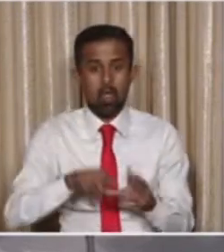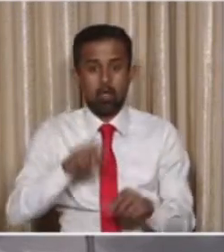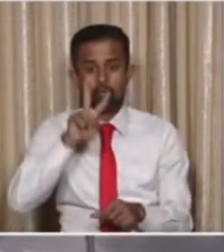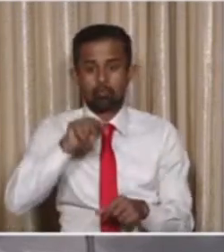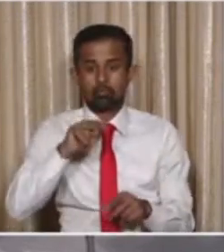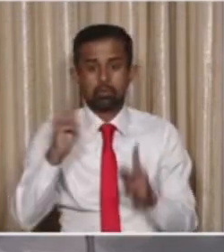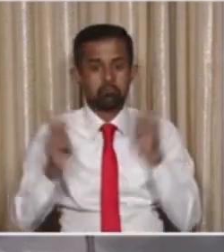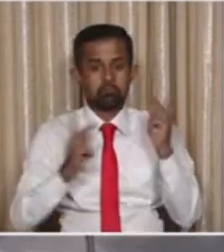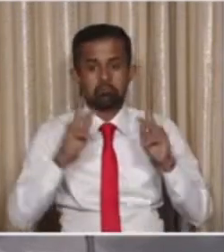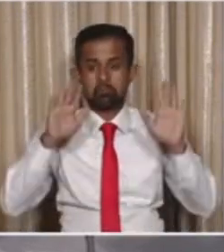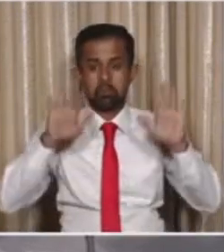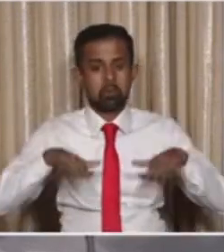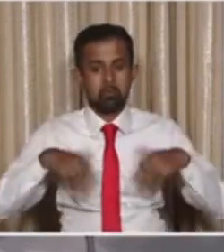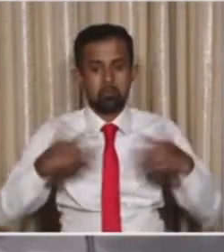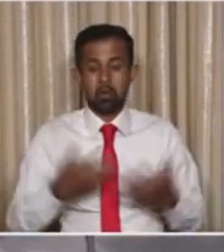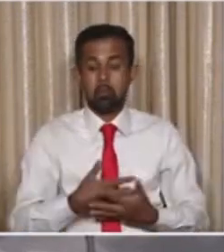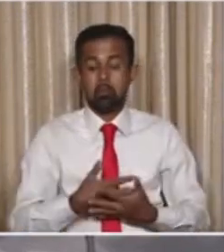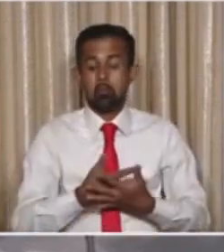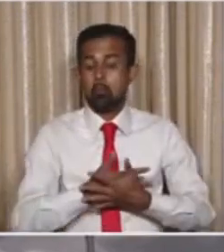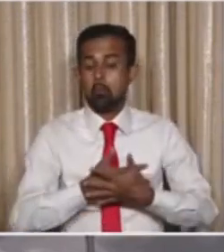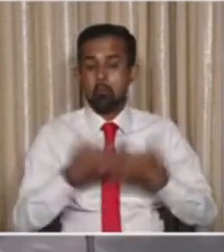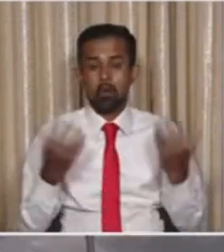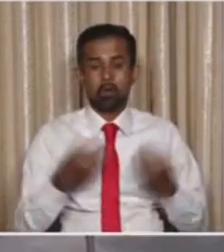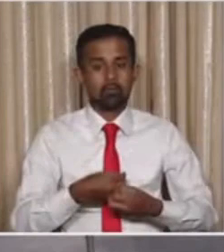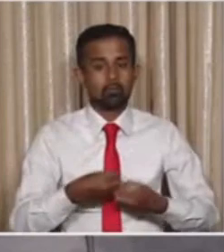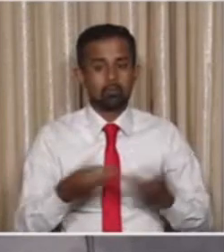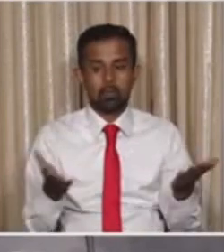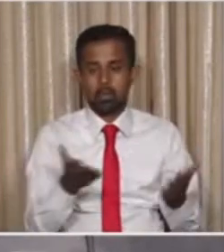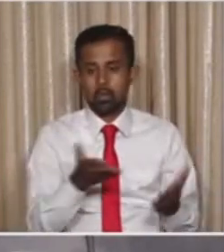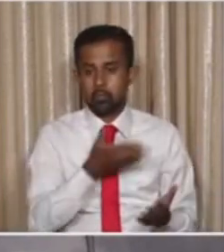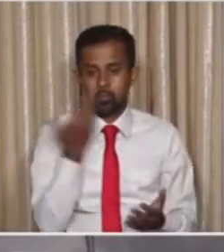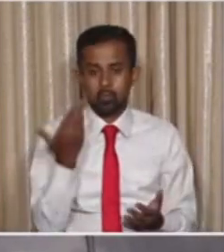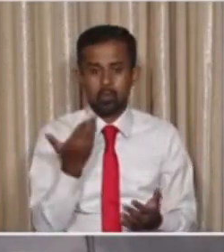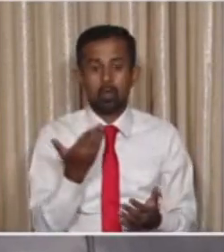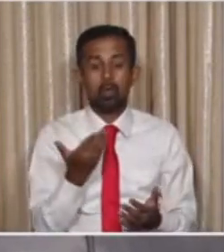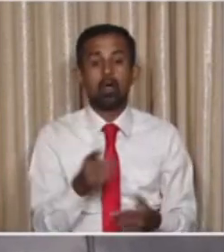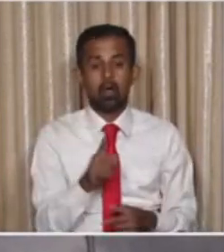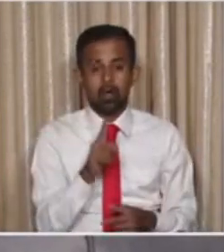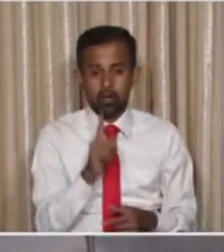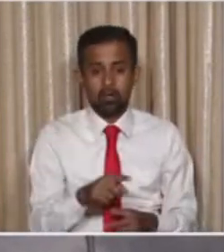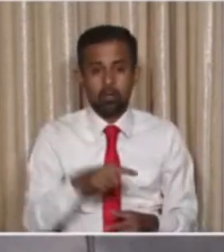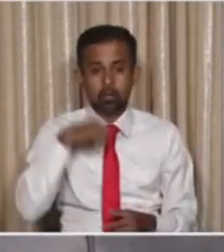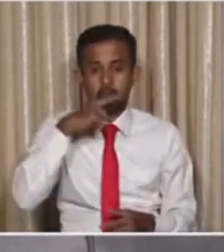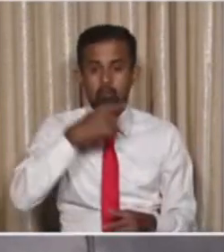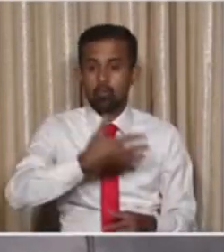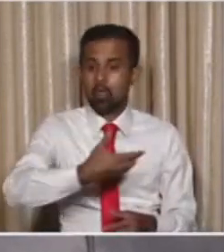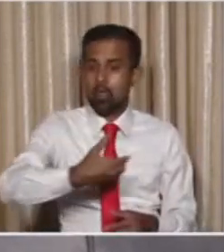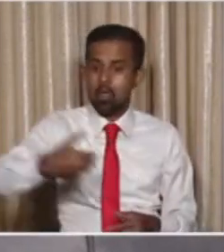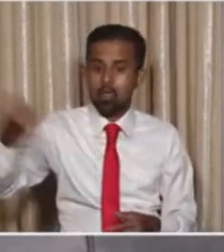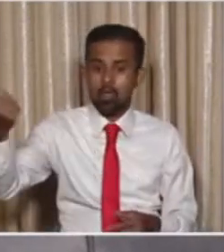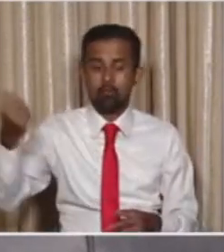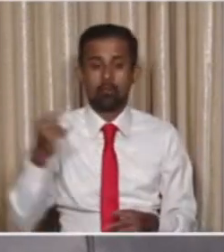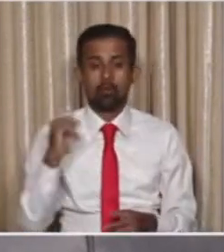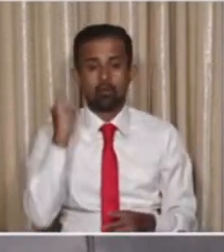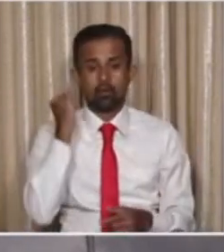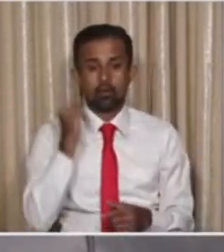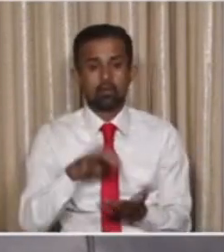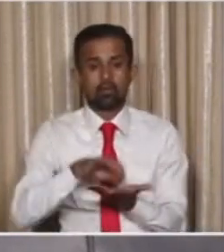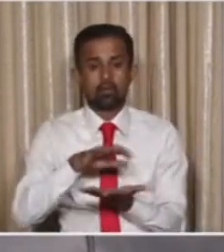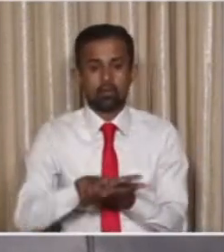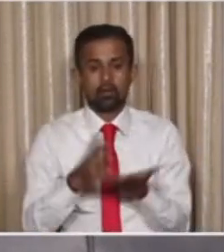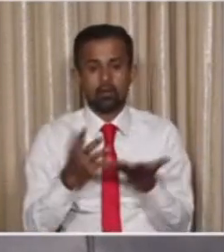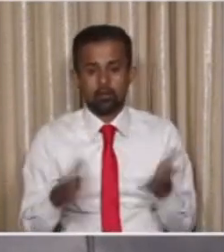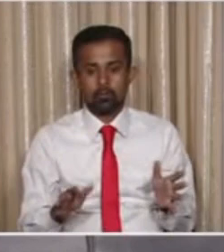සංචාරකව ගෙන්න ගන්න බැරි මහා විශාල හානියක් වෙනවා. අන්න ඒ නිසා තමයි මේක මුහුදු තීරෙන් එලිට ගන්නට ඒ වෙලාවේ බලධාරීන් තීරණය කරේ